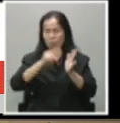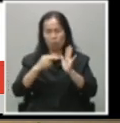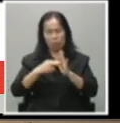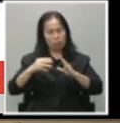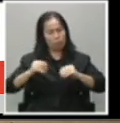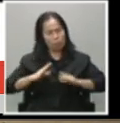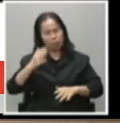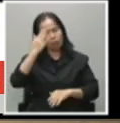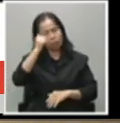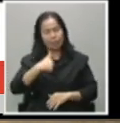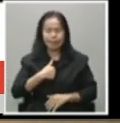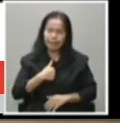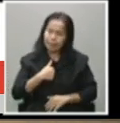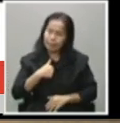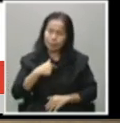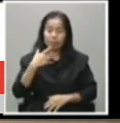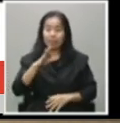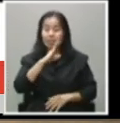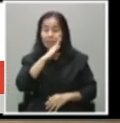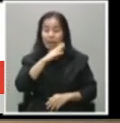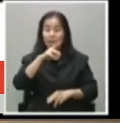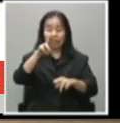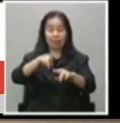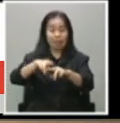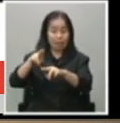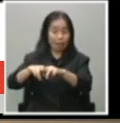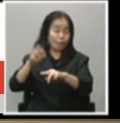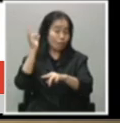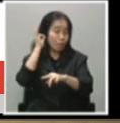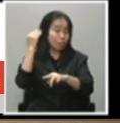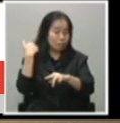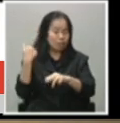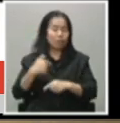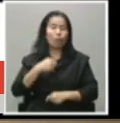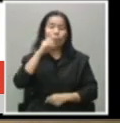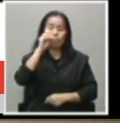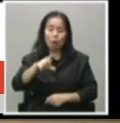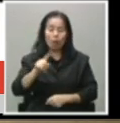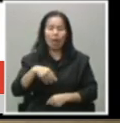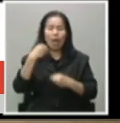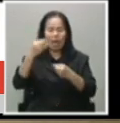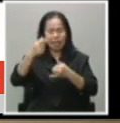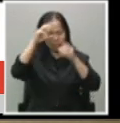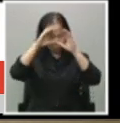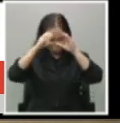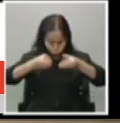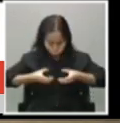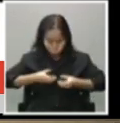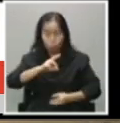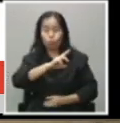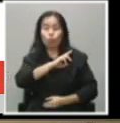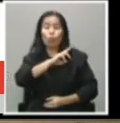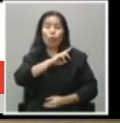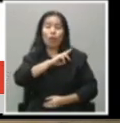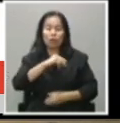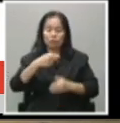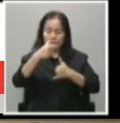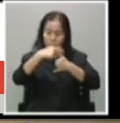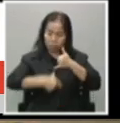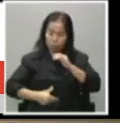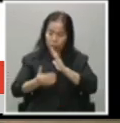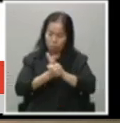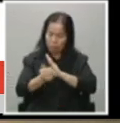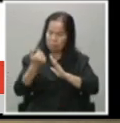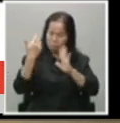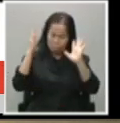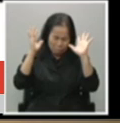าสนี้ยังไงบ้างถ้าท่านฟังอยู่นะคะดิฉันต้องบอกว่าท่านได้โปรดพิจารณาตัวเองด้วยกับความสามารถที่ท่านไม่มี